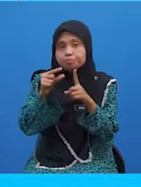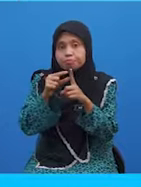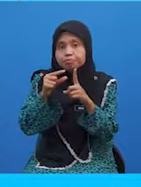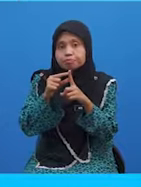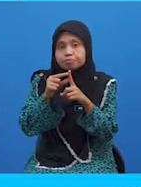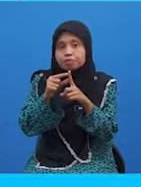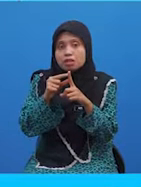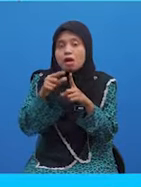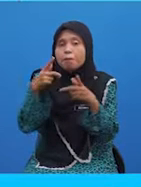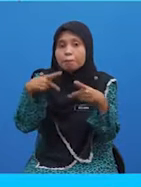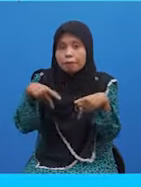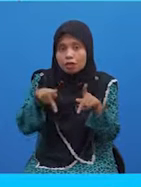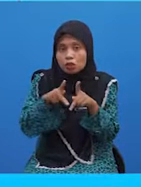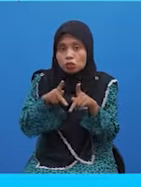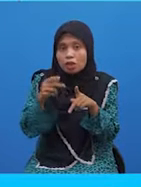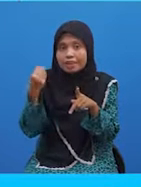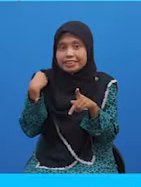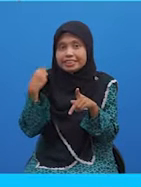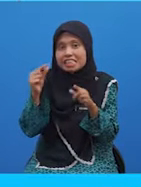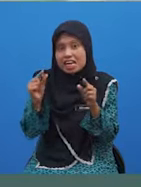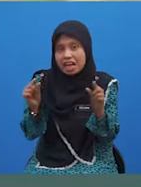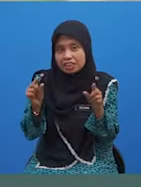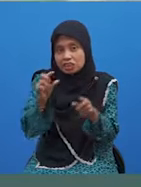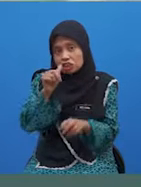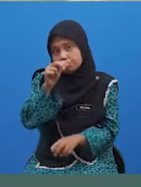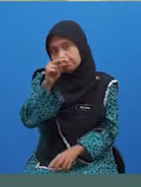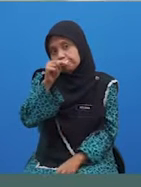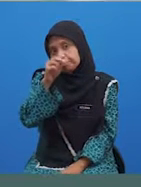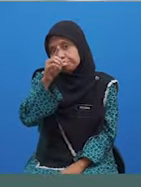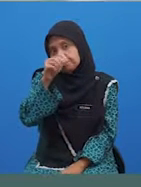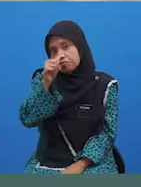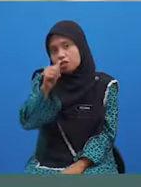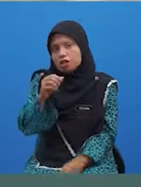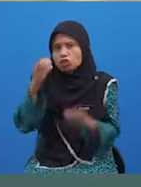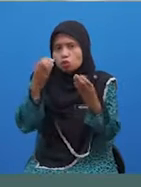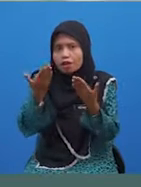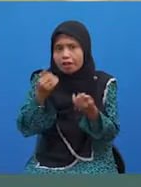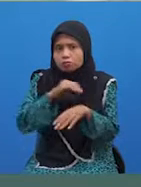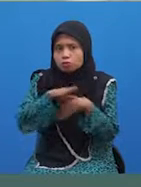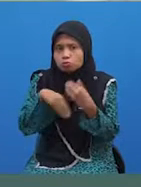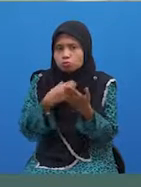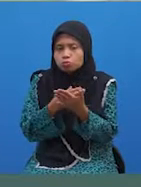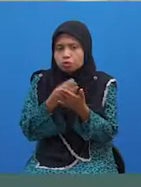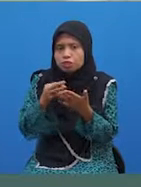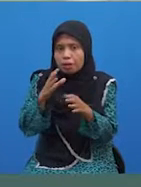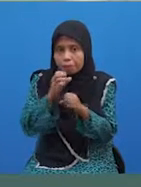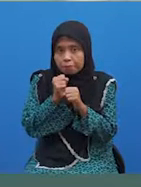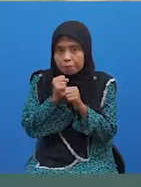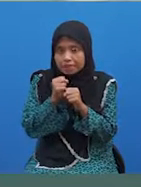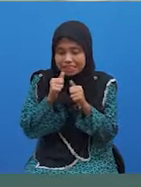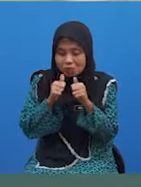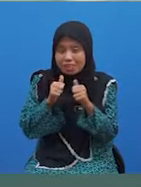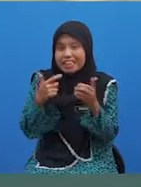yang pertama sahaja perlu digandakan. Baiklah pelajar sekalian, cikgu harap para pelajar masih